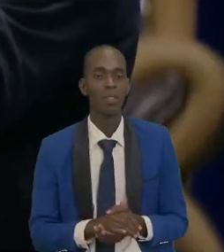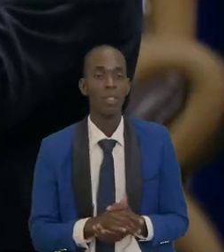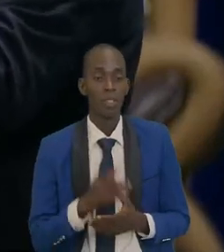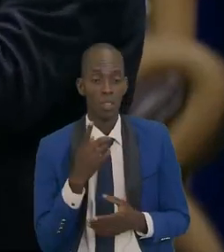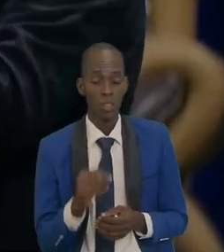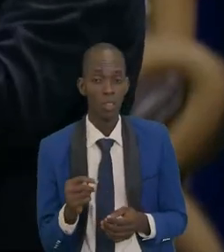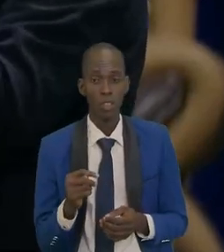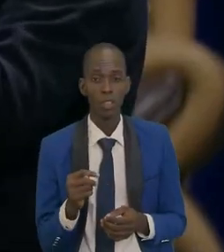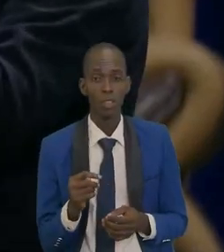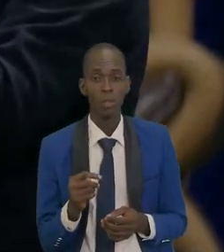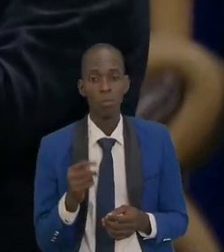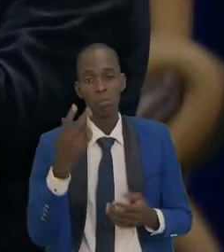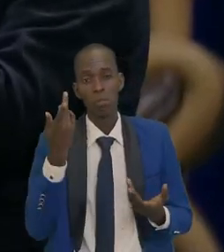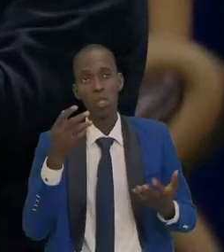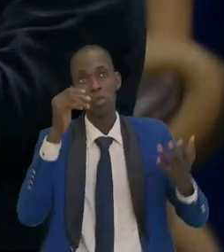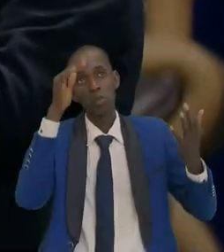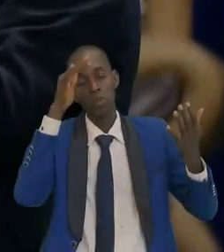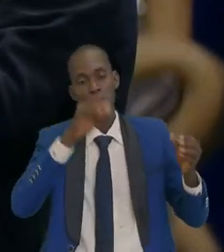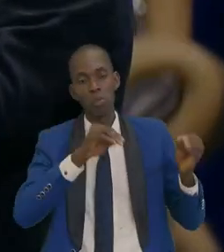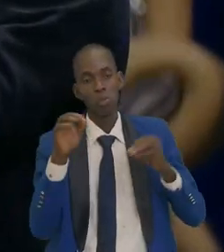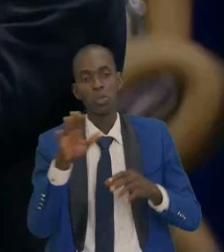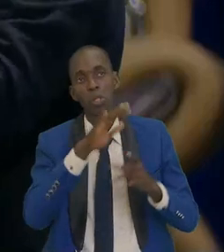Ils basent leurs attentes sur cela.